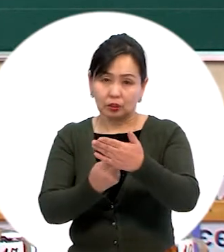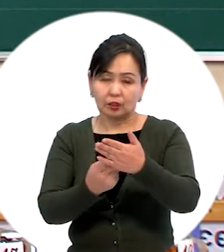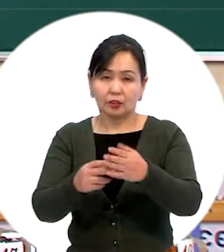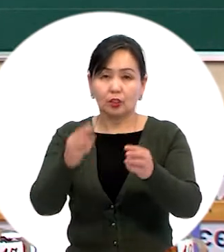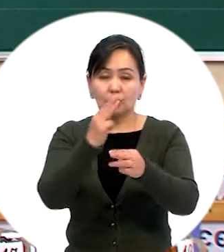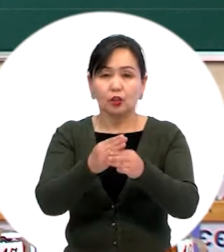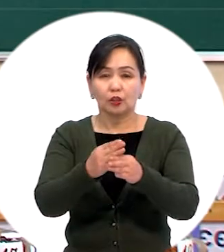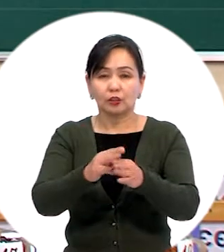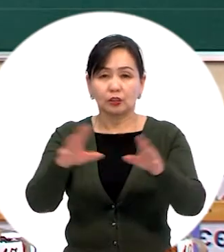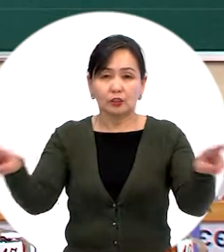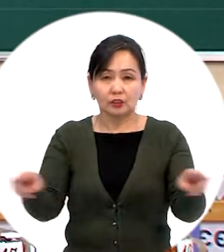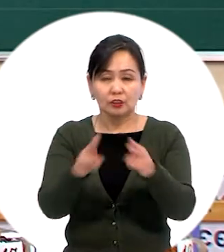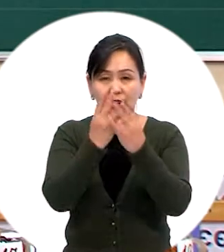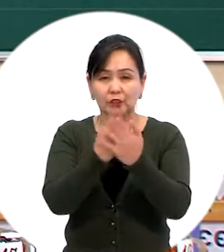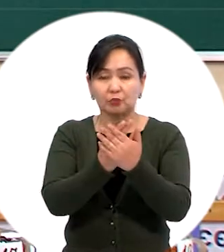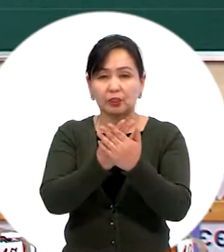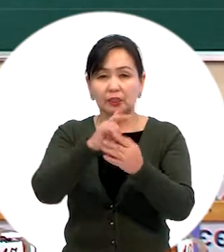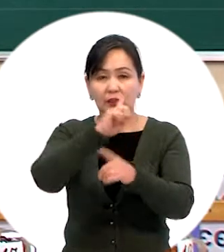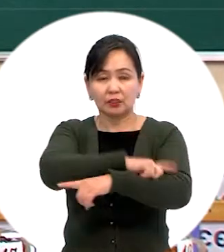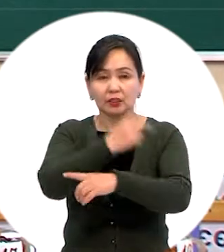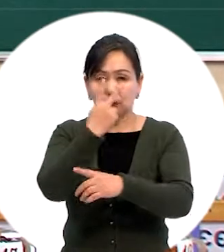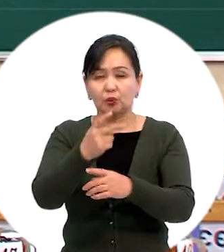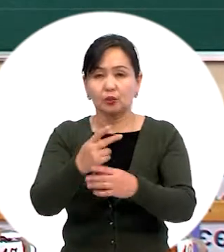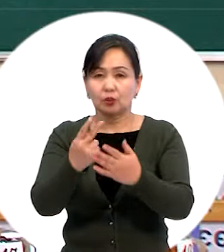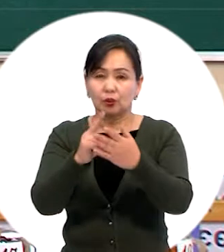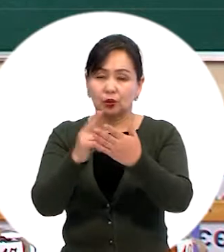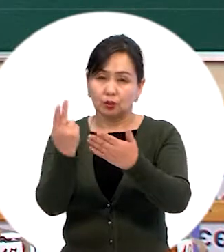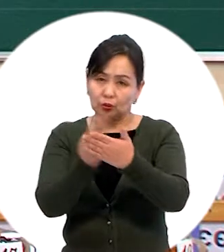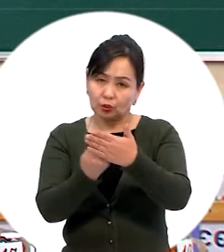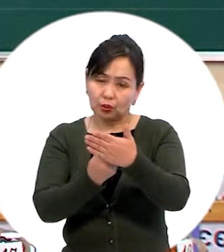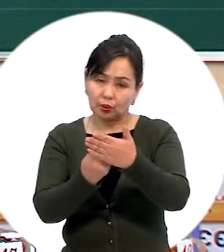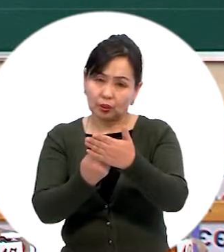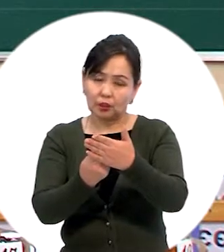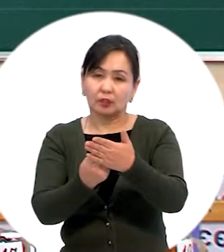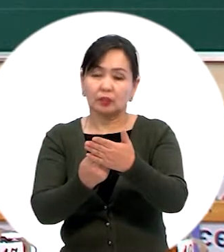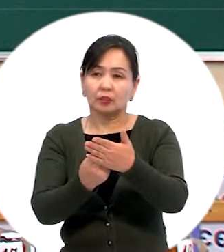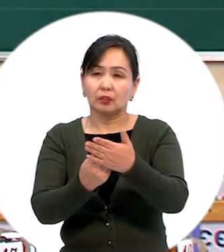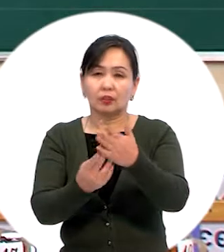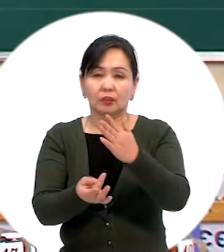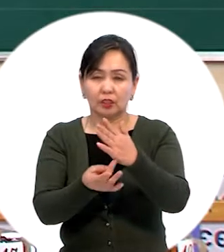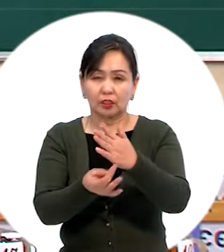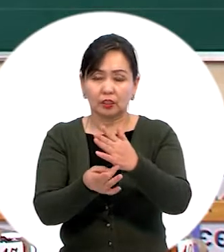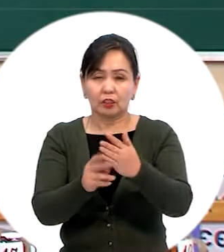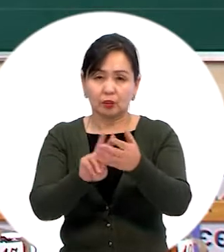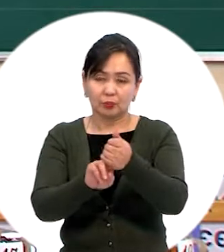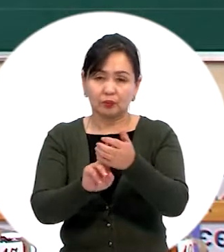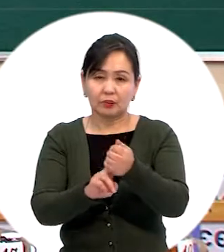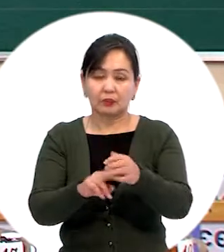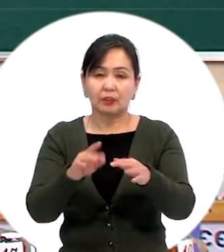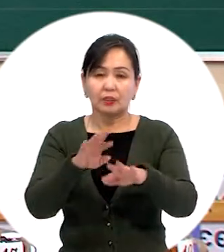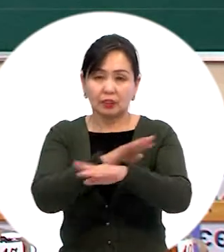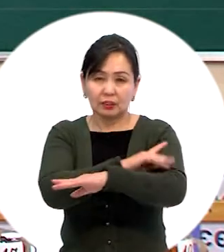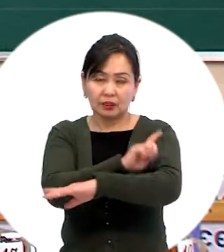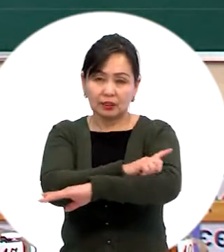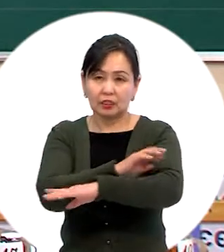үзнэ. За энэ хичээлээ үзэхдээ бид нар дүрслэг урлаг, технологийн номыг баримлын шаврын